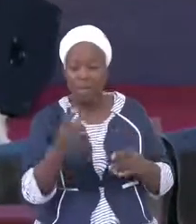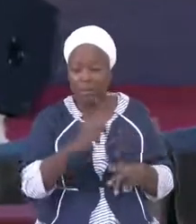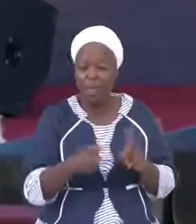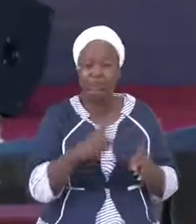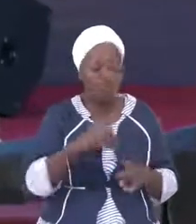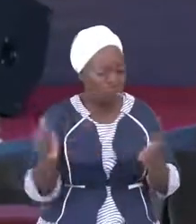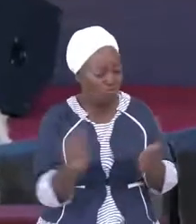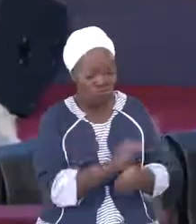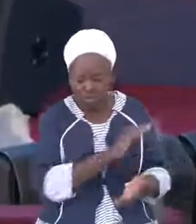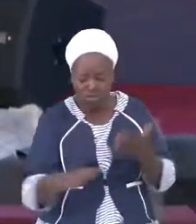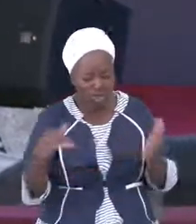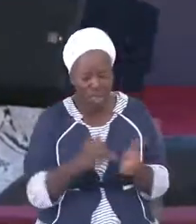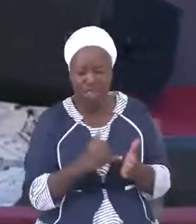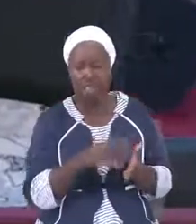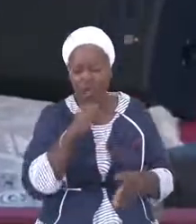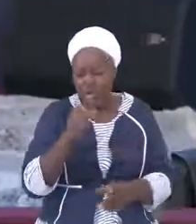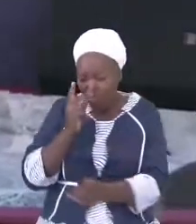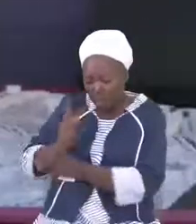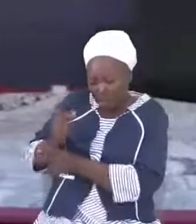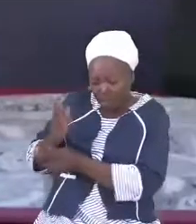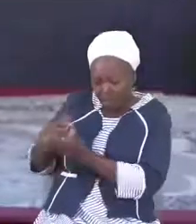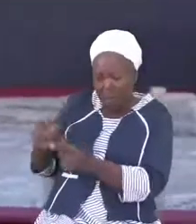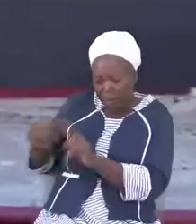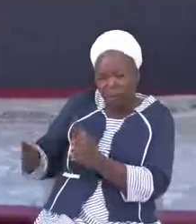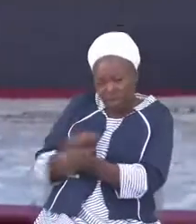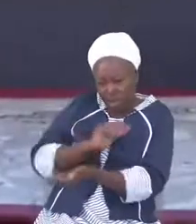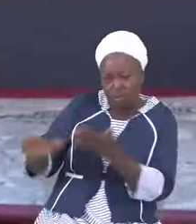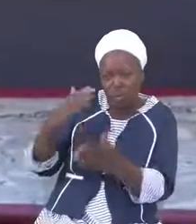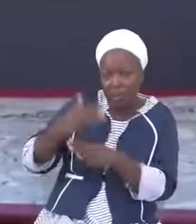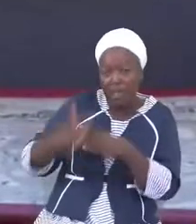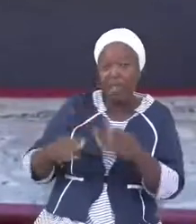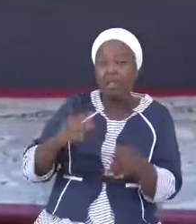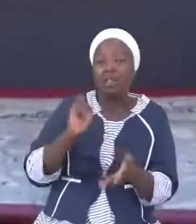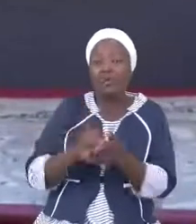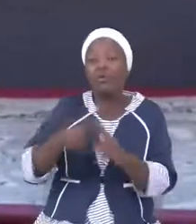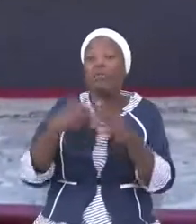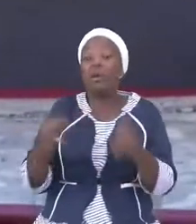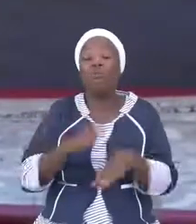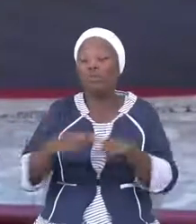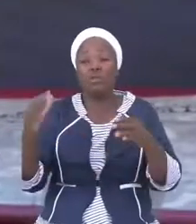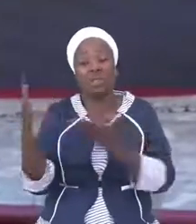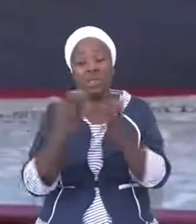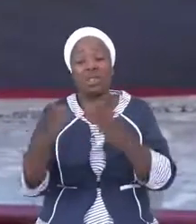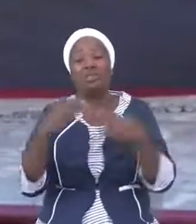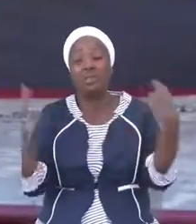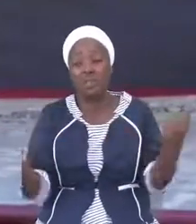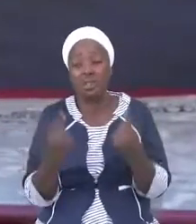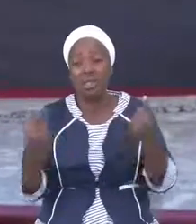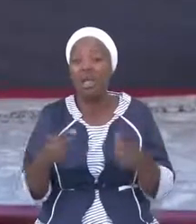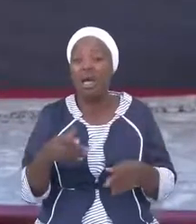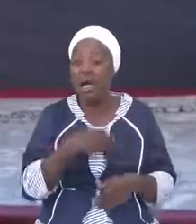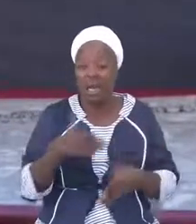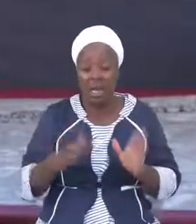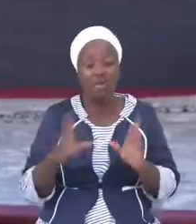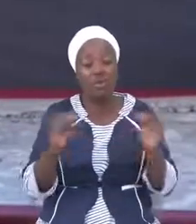pas restreint, mais détruit, pour que nous ne soyons plus esclaves du péché.